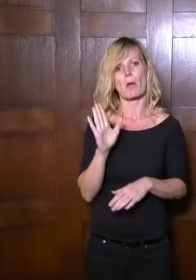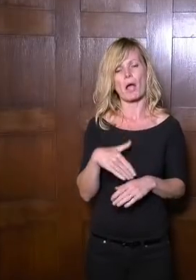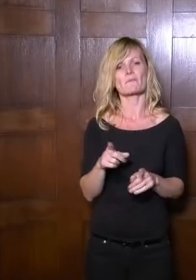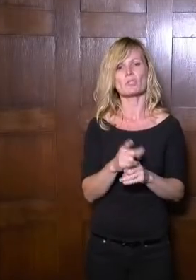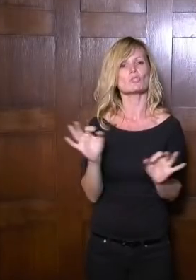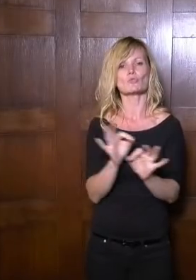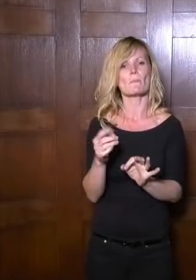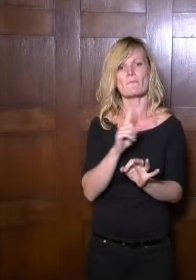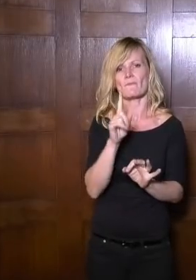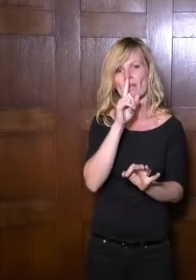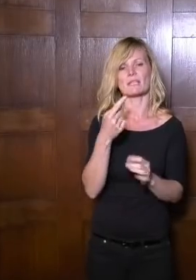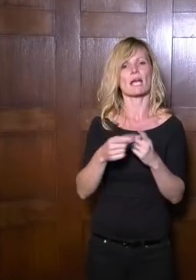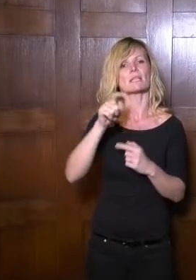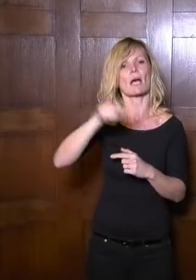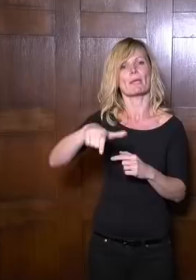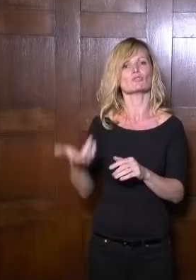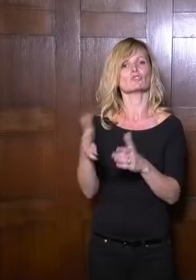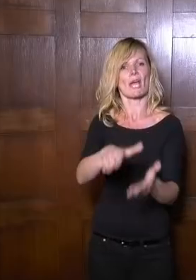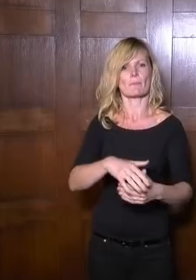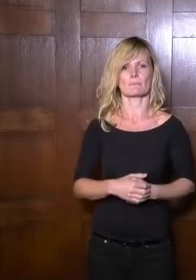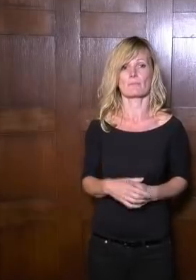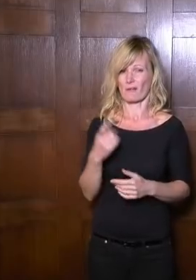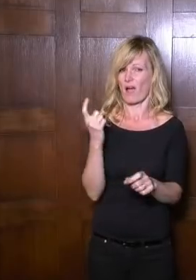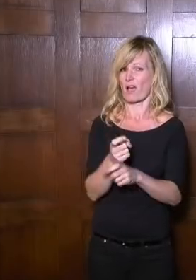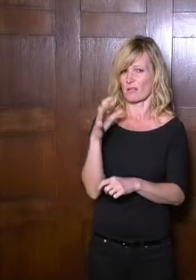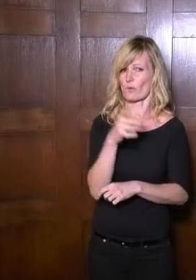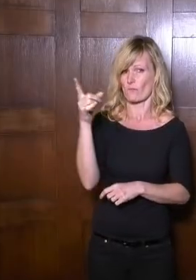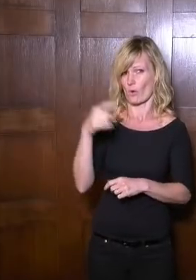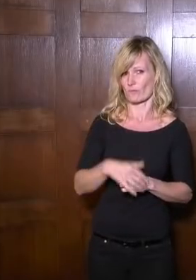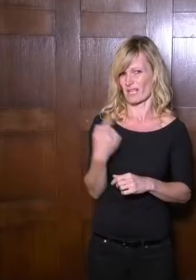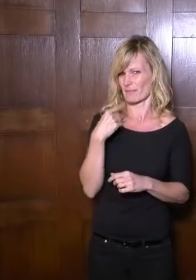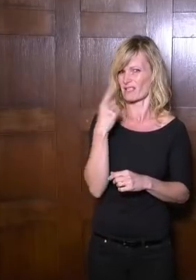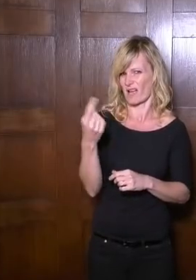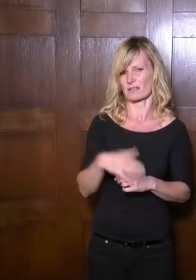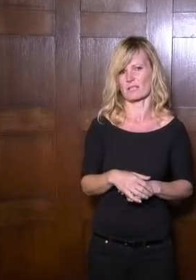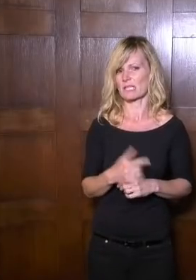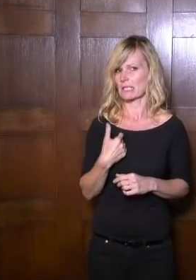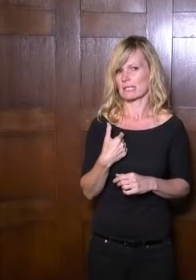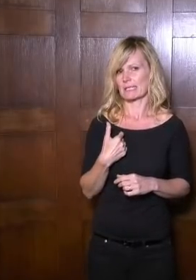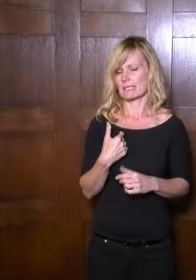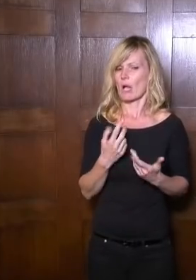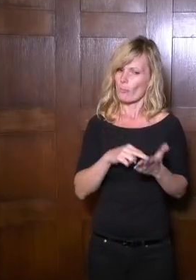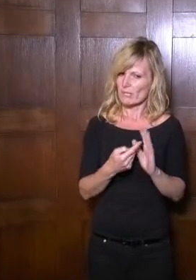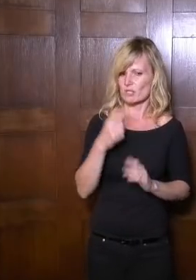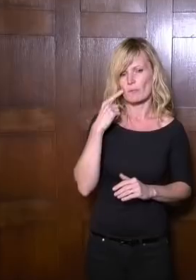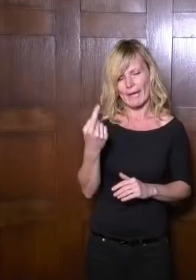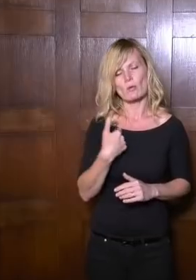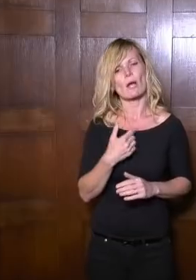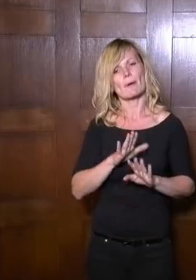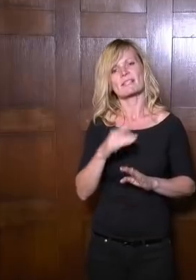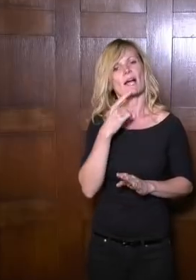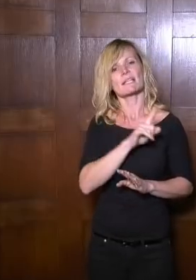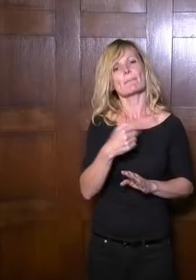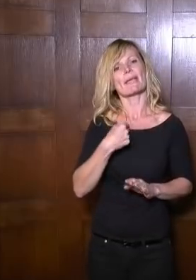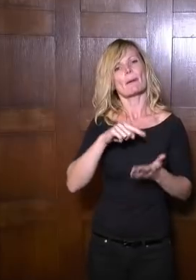hörige Medien. Ich sage es nochmal, ich teile es nicht so. Ich habe auch eine politische Meinung, aber meine Aufgabe ist heute die der Moderation. Aber das habe